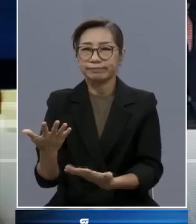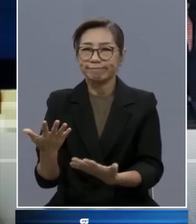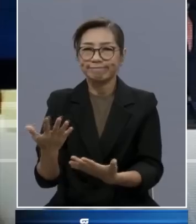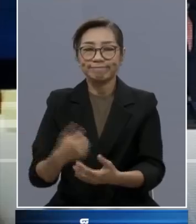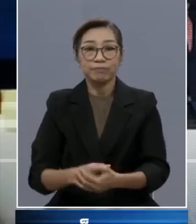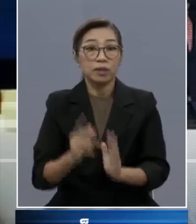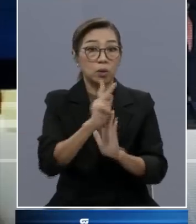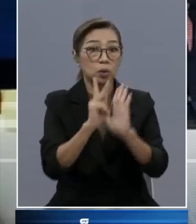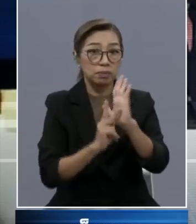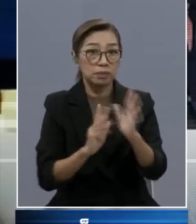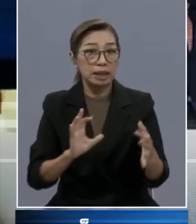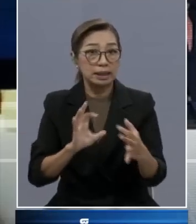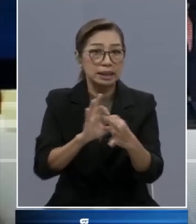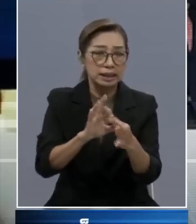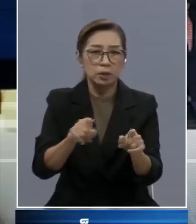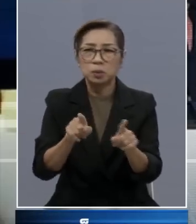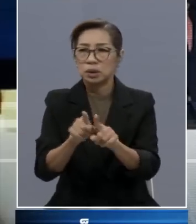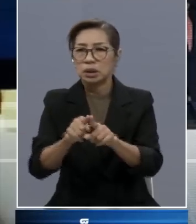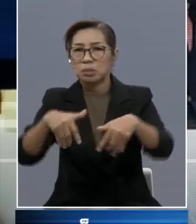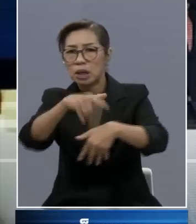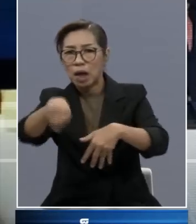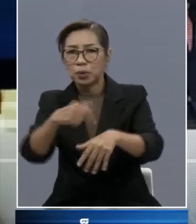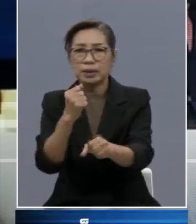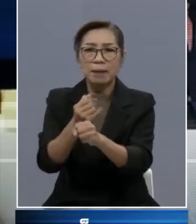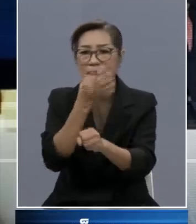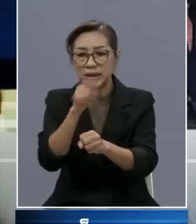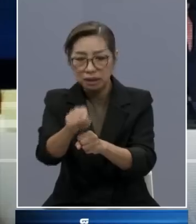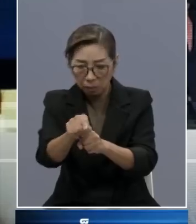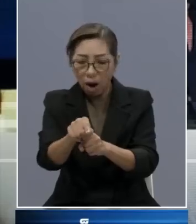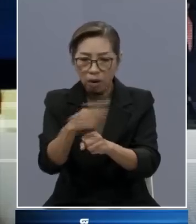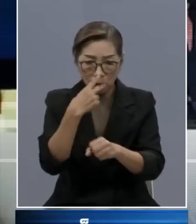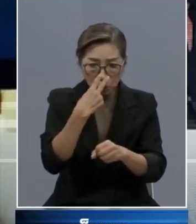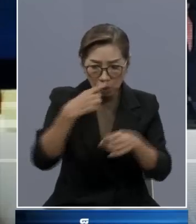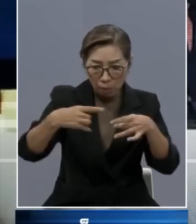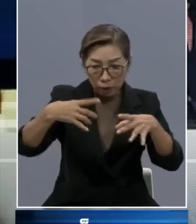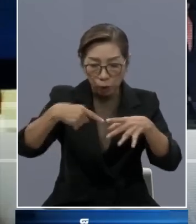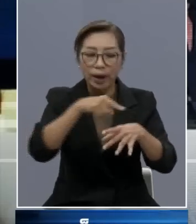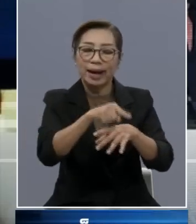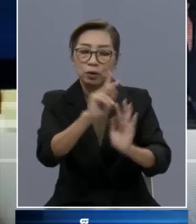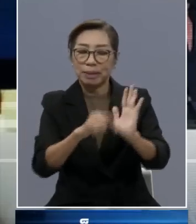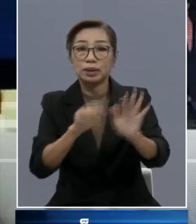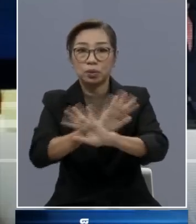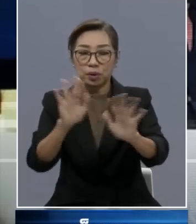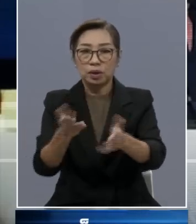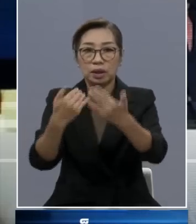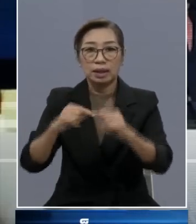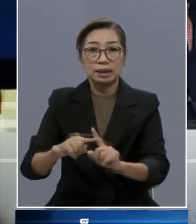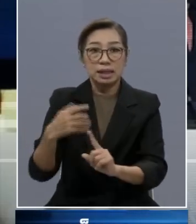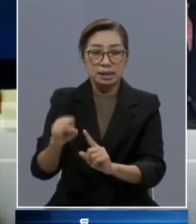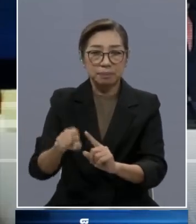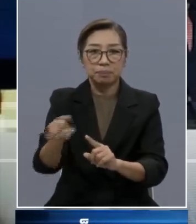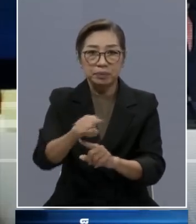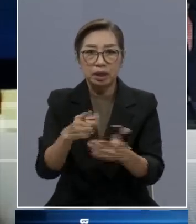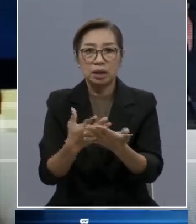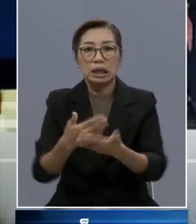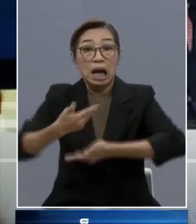ของกฎหมายเกี่ยวกับการทำมาหากินที่ไปขัดต่อการดำรงชีวิตของประชาชนนะครับเรื่องที่10ยกเลิกการผูกขาดส่งเสริมการแข่งขัน